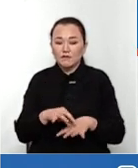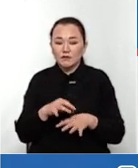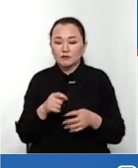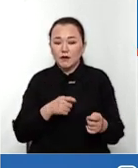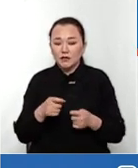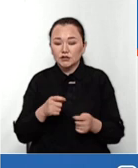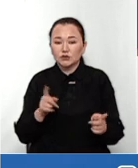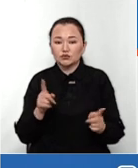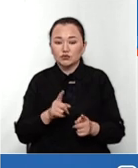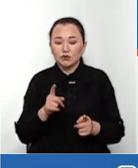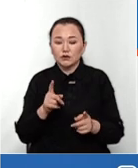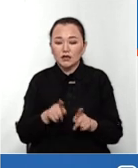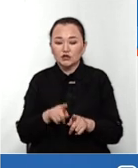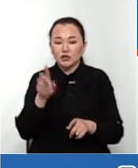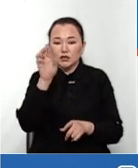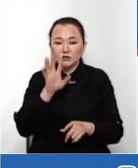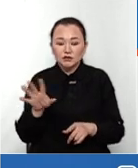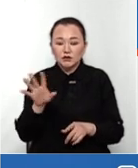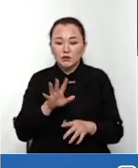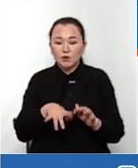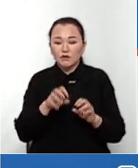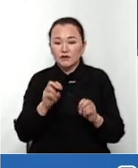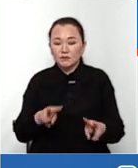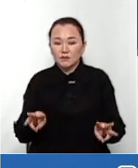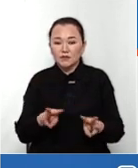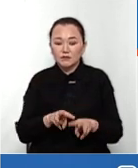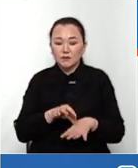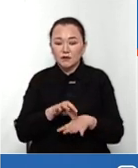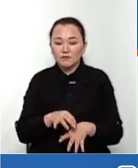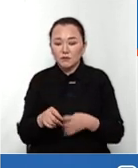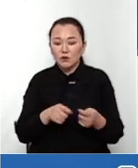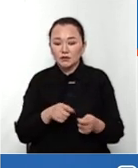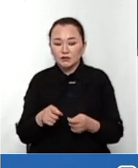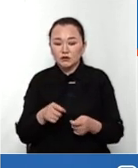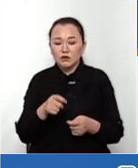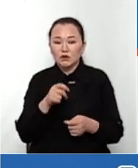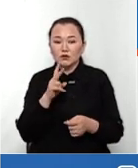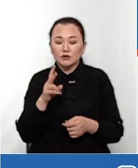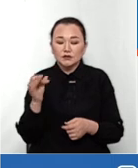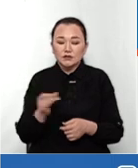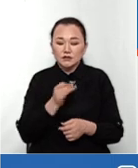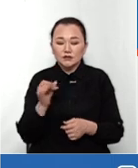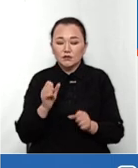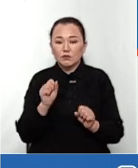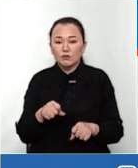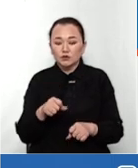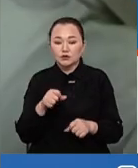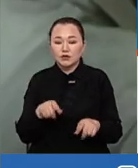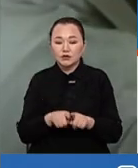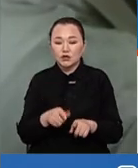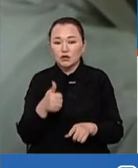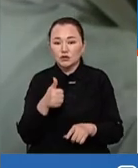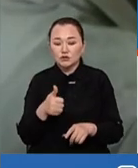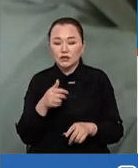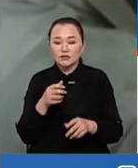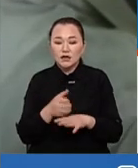политику, также государству, профильным министерствам проводить политику, что заинтересовать, что можно также хорошо,